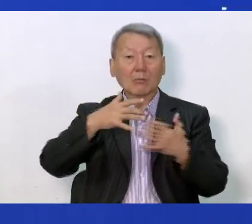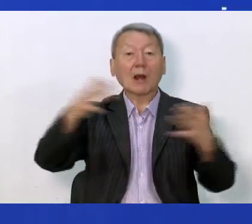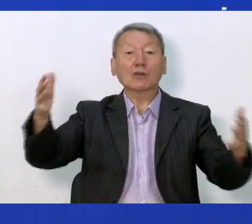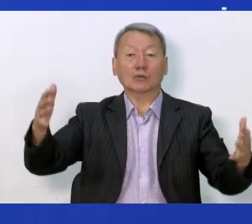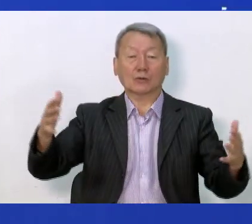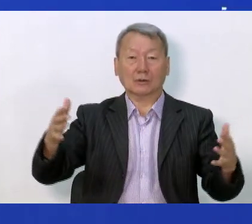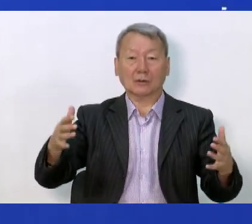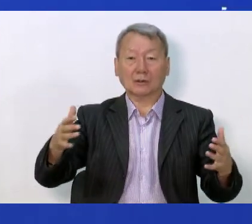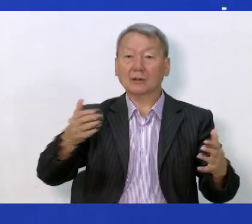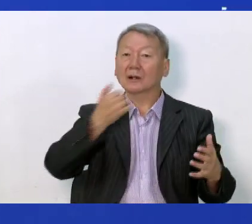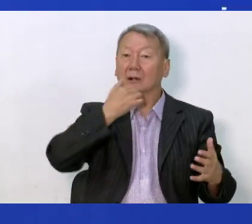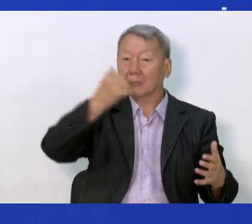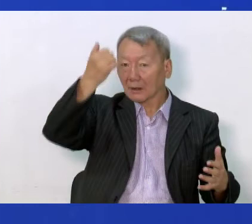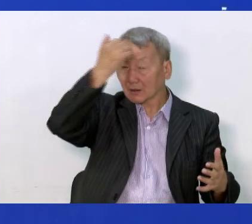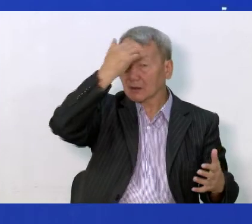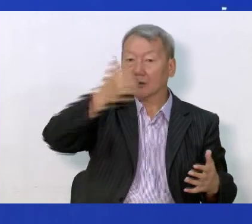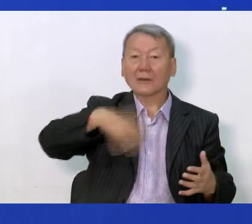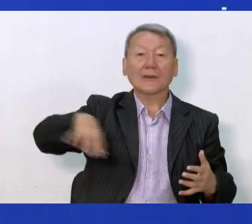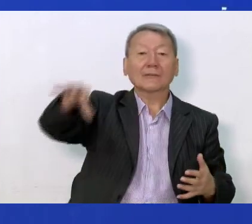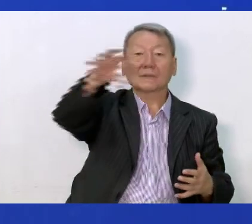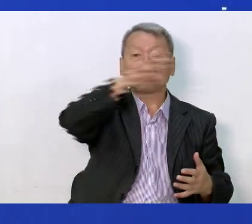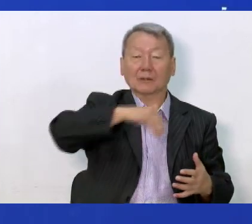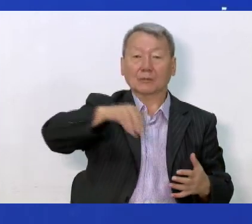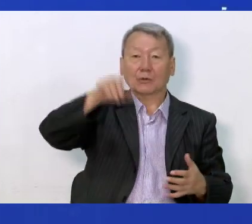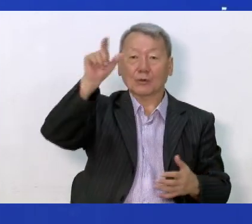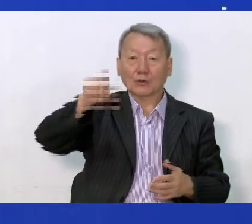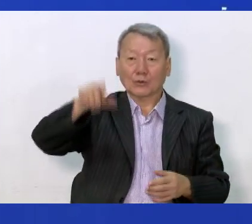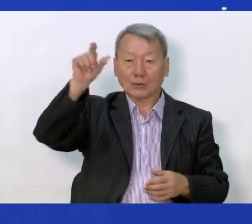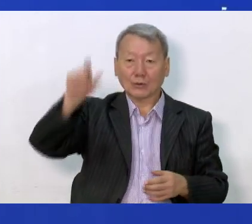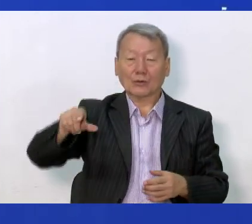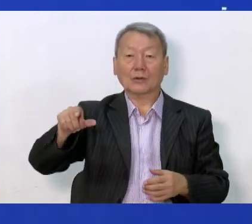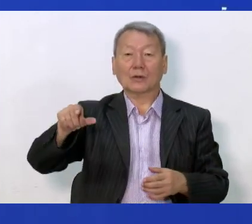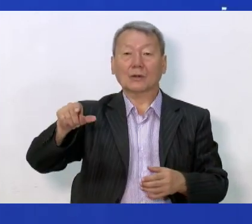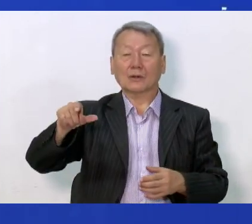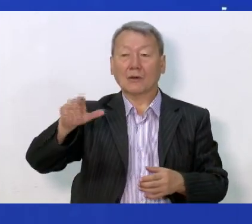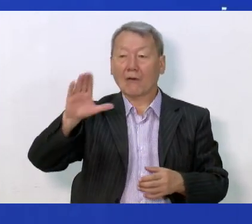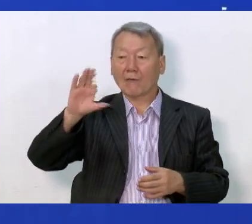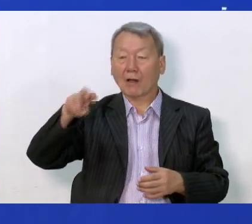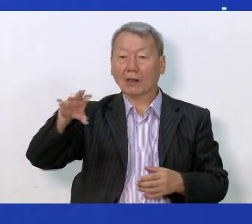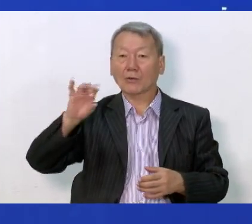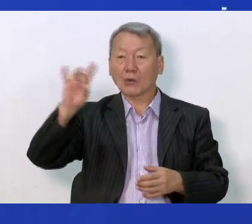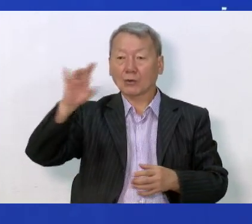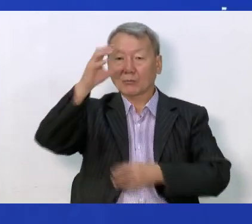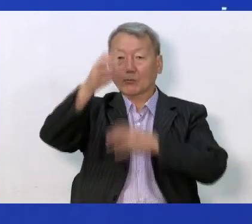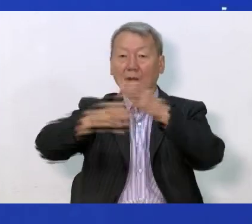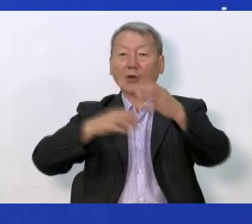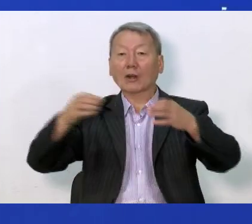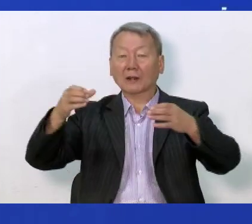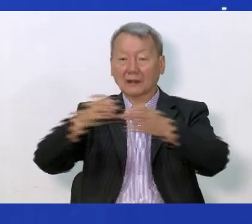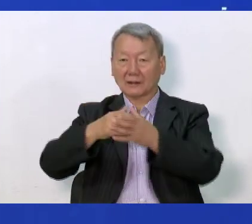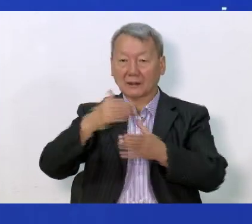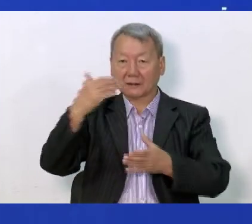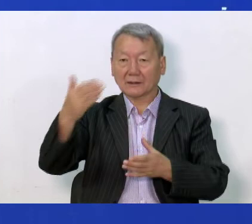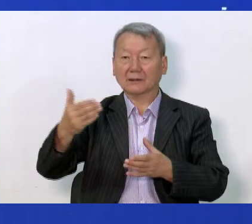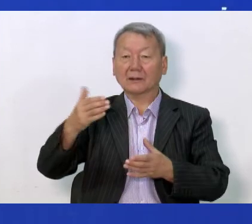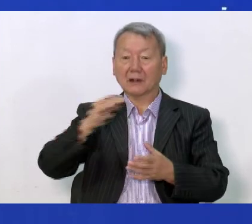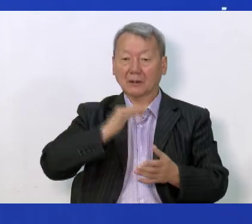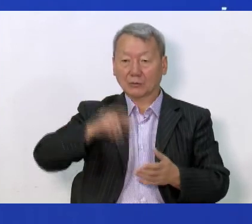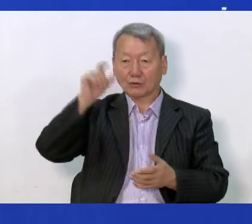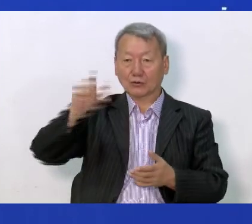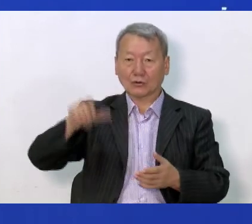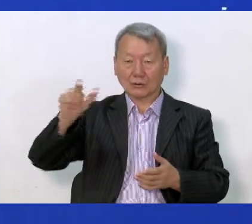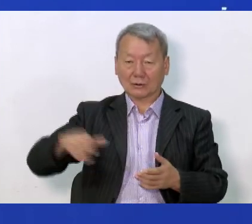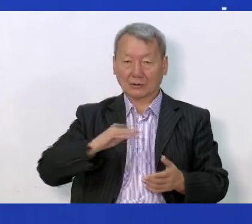огромную благодарность всем тем волонтерам, международным организациям,